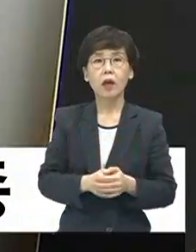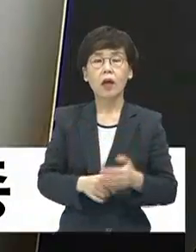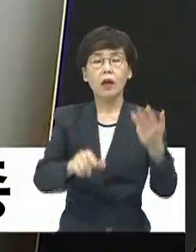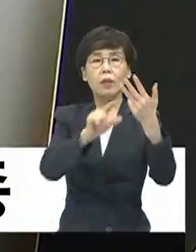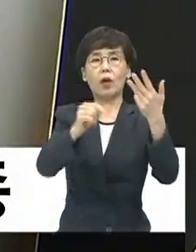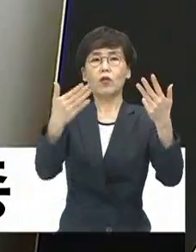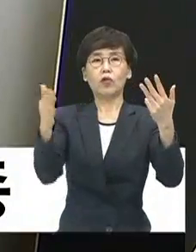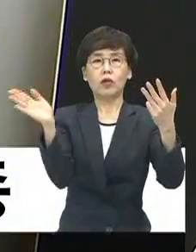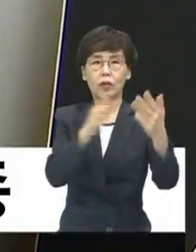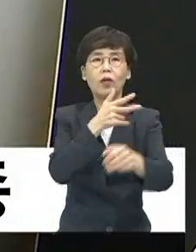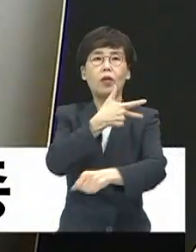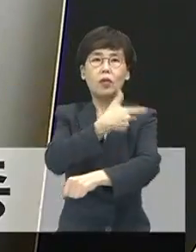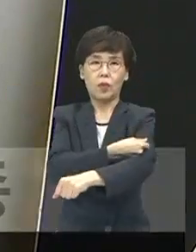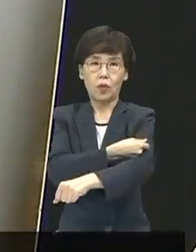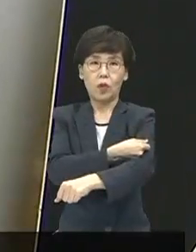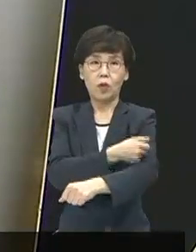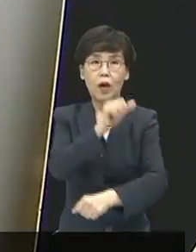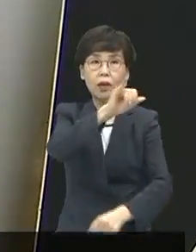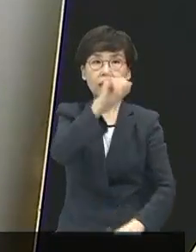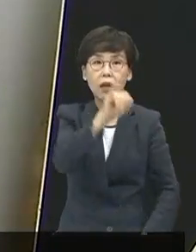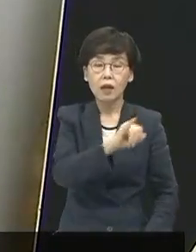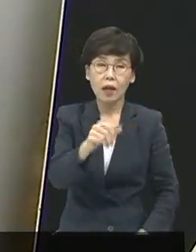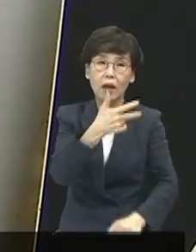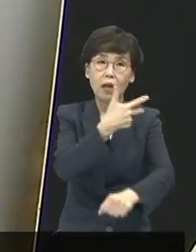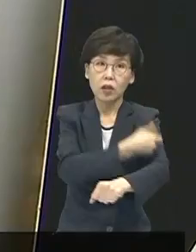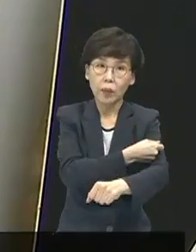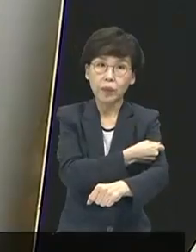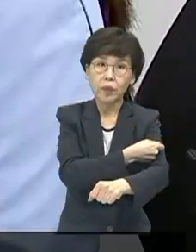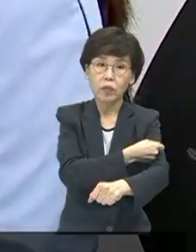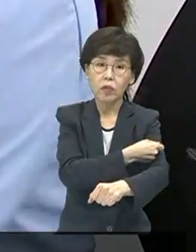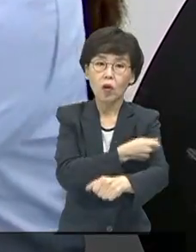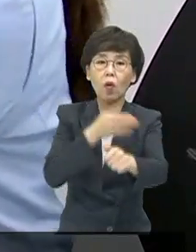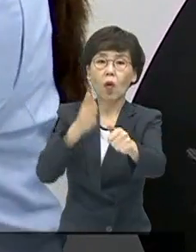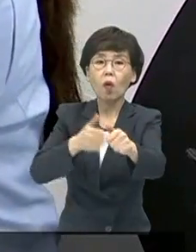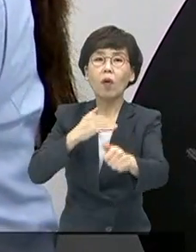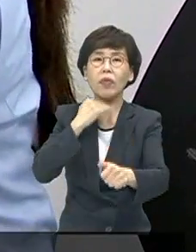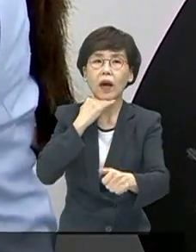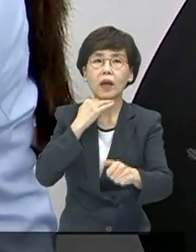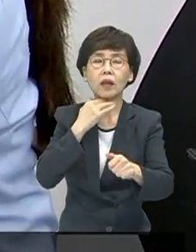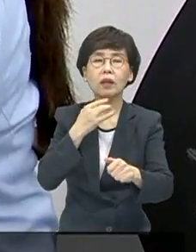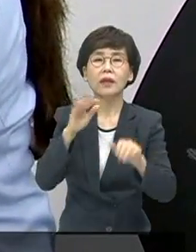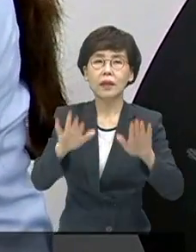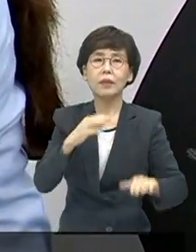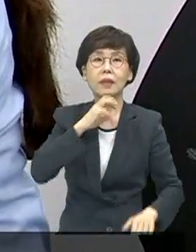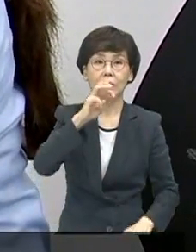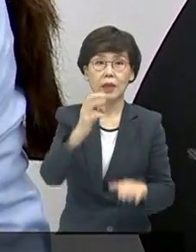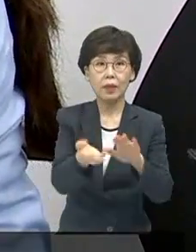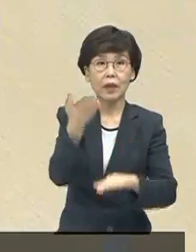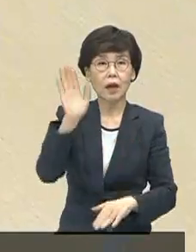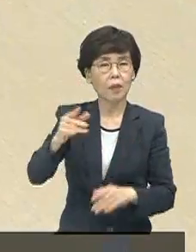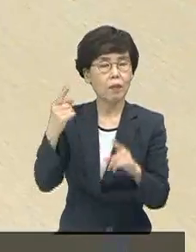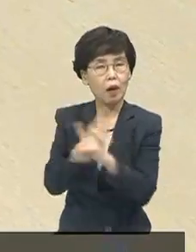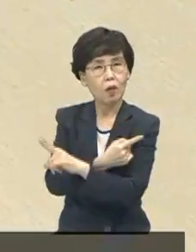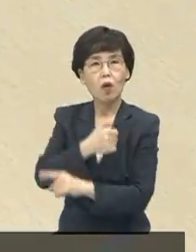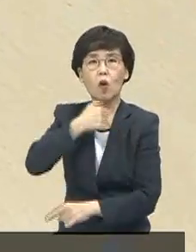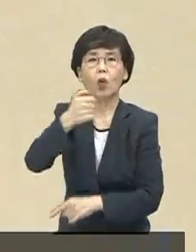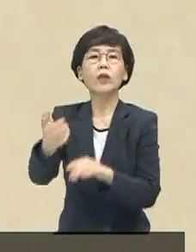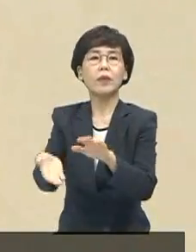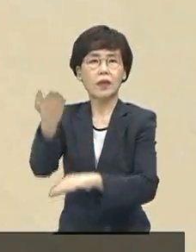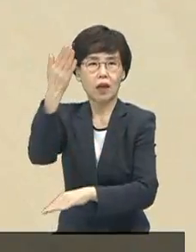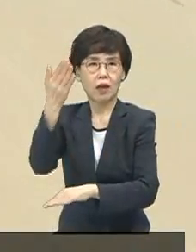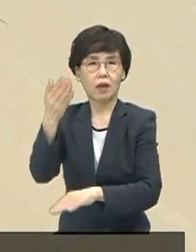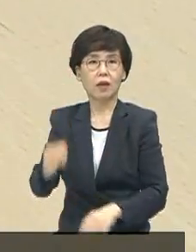9일부터 접종합니다. 아스트라제네카 백신의 접종 권고 연령은 기존 30세 이상에서 50세 이상으로